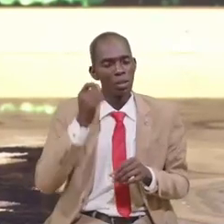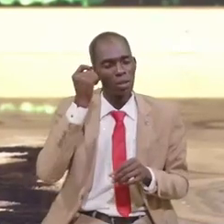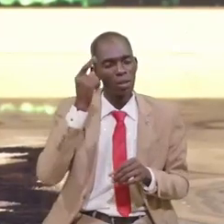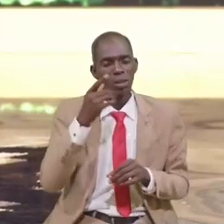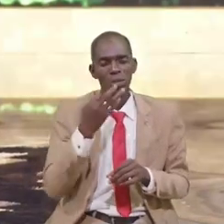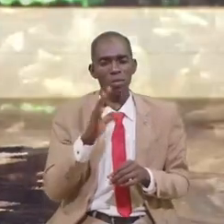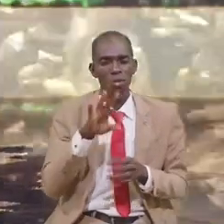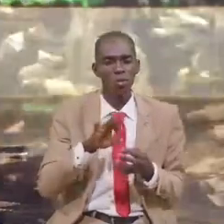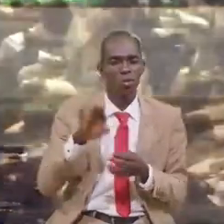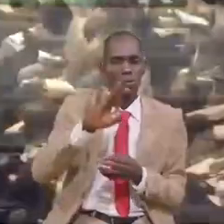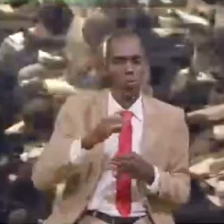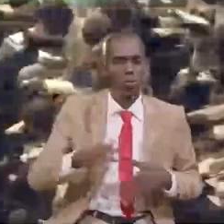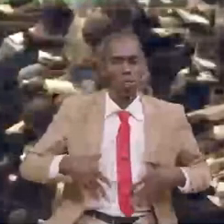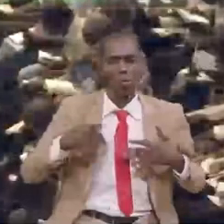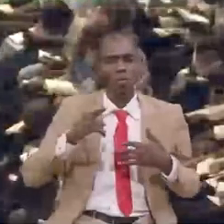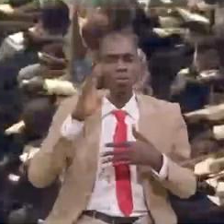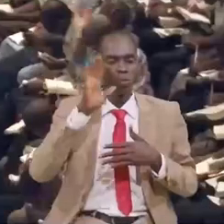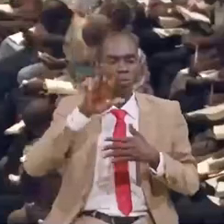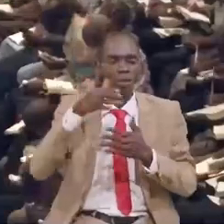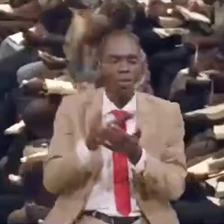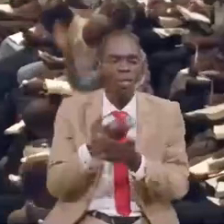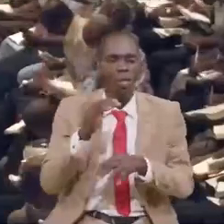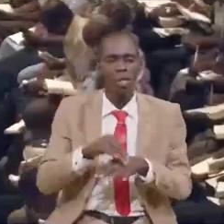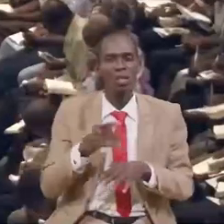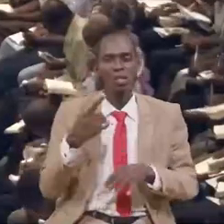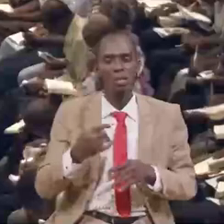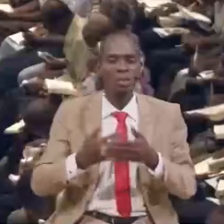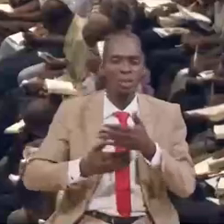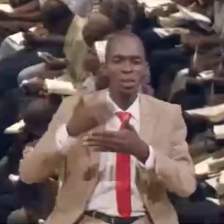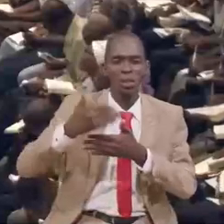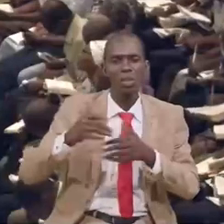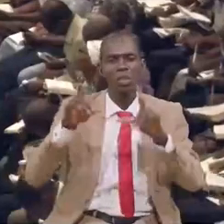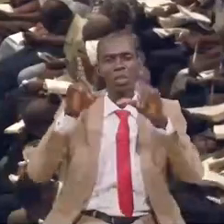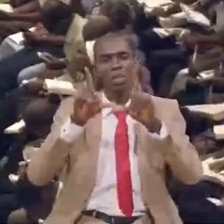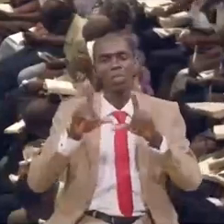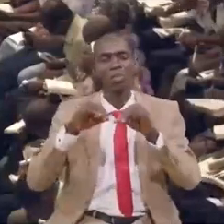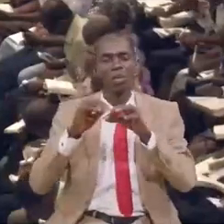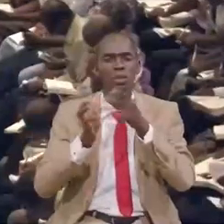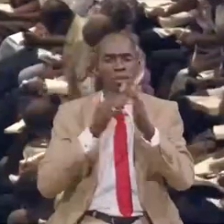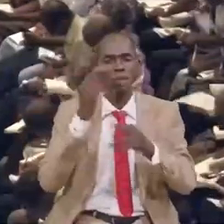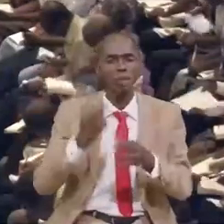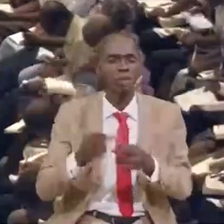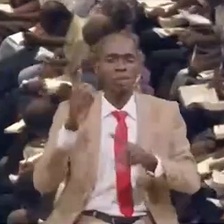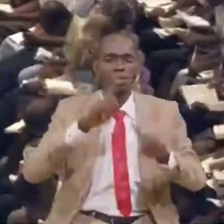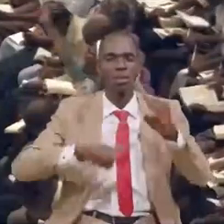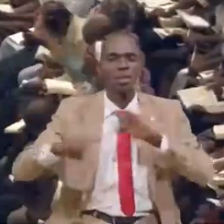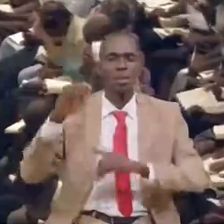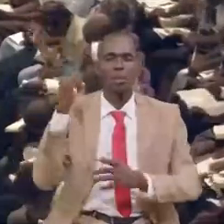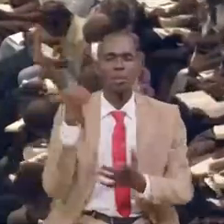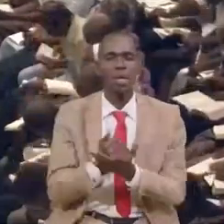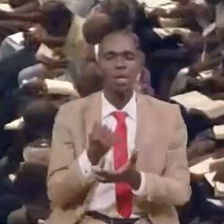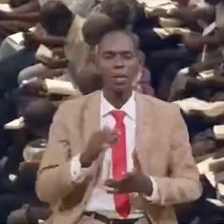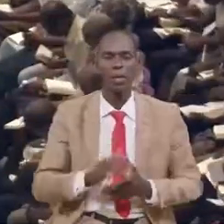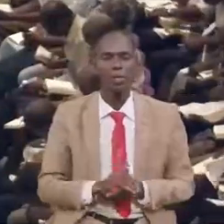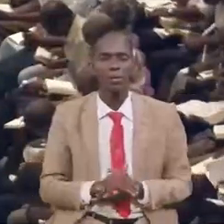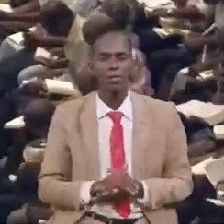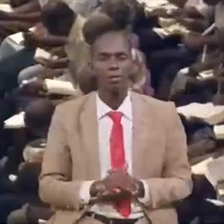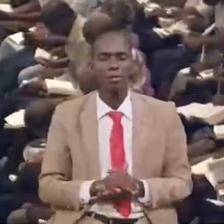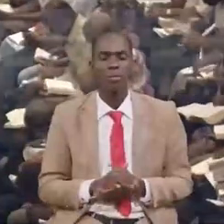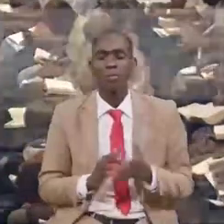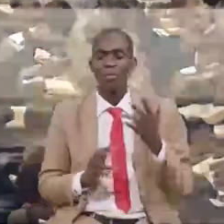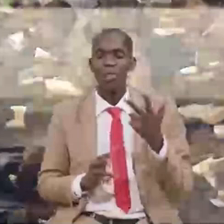vie spirituelle, vous irez au niveau supérieur au nom de Jésus. Un grand amen. Nous